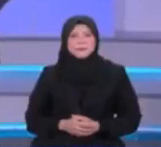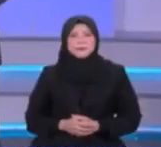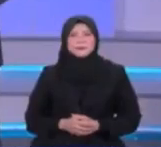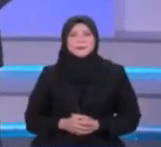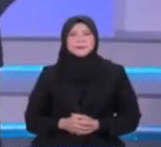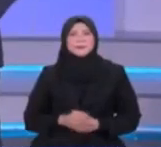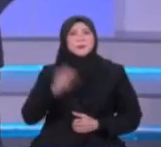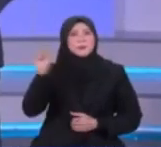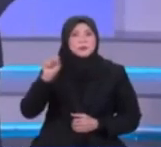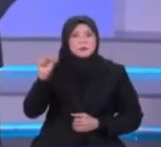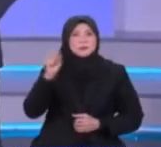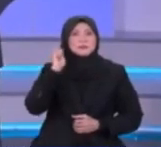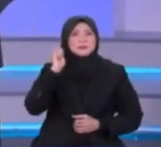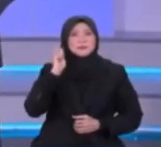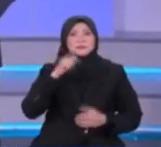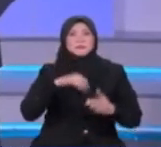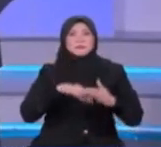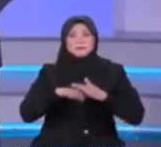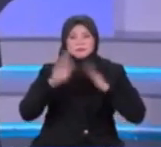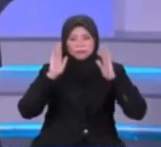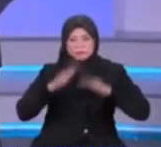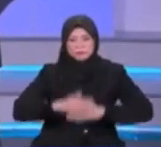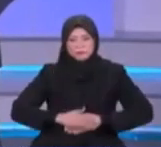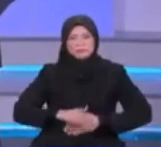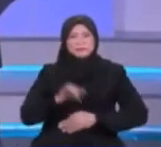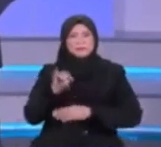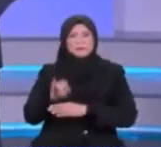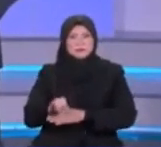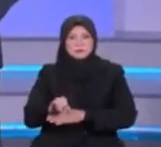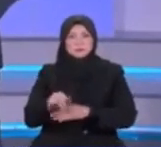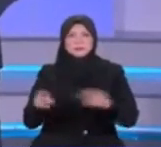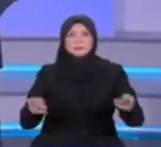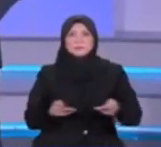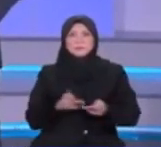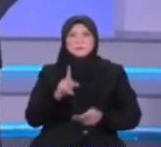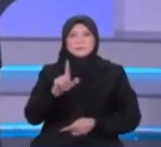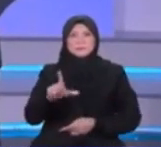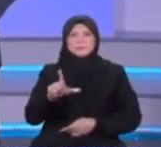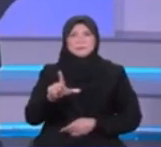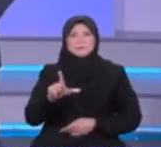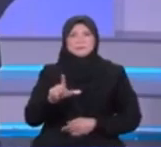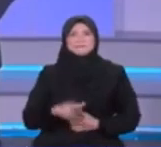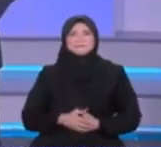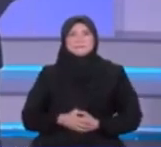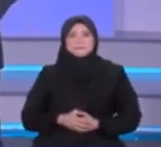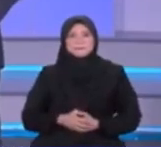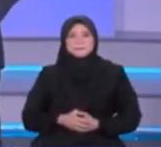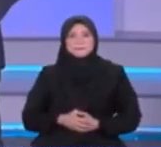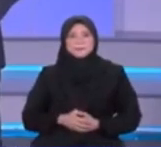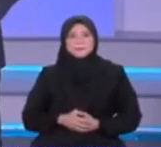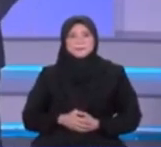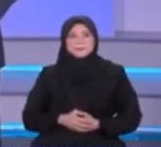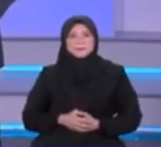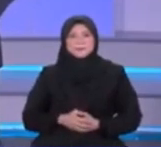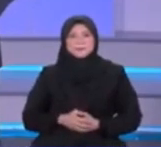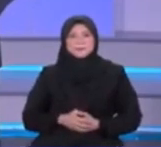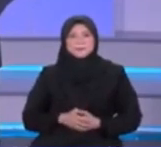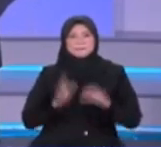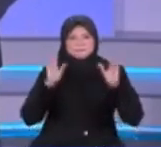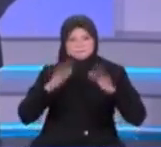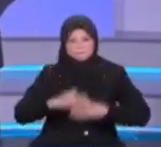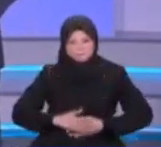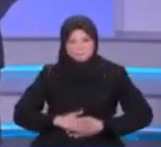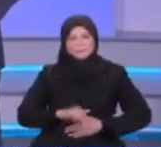saudara muslimin dan muslimat sebentar tadi telah pun masuknya waktu solat Fardhu isyak bagi kawasan Kuala Lumpur dan kawasan-kawasan yang sewaktu dengannya Selamat